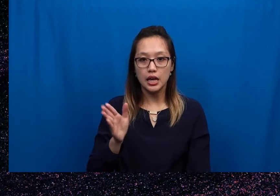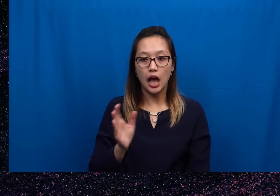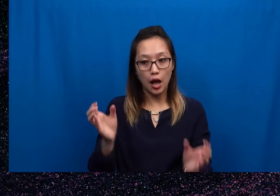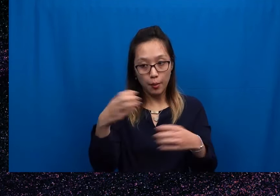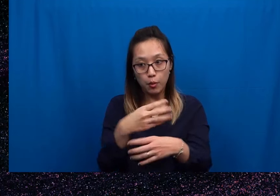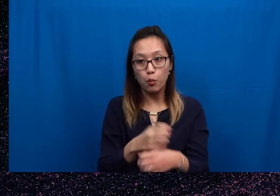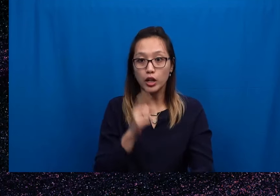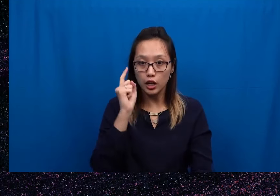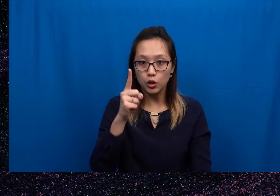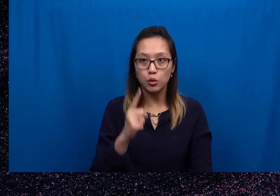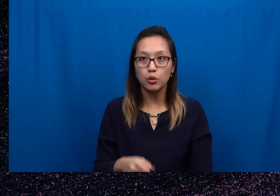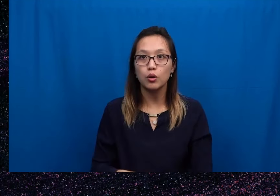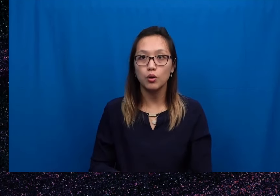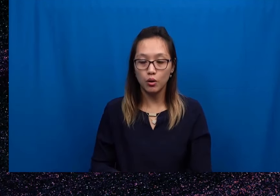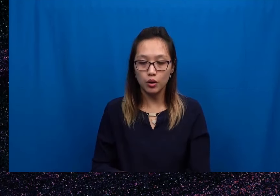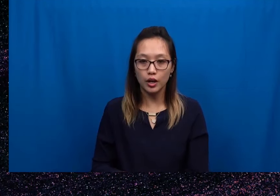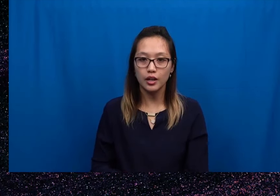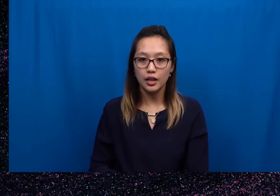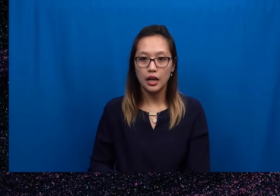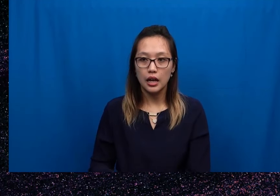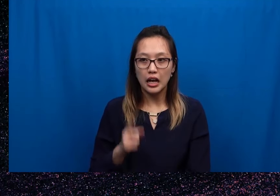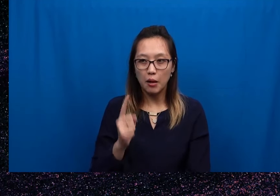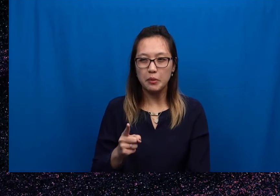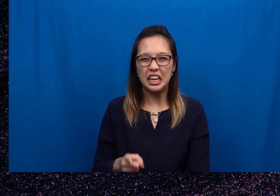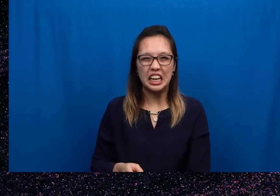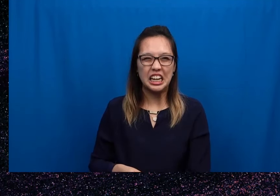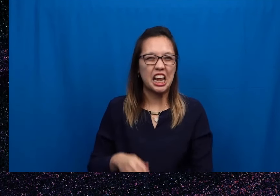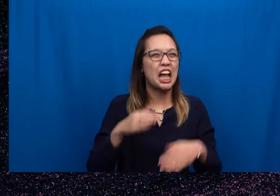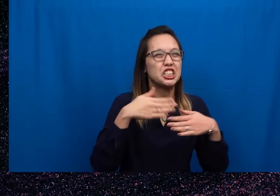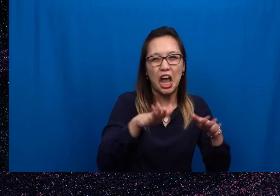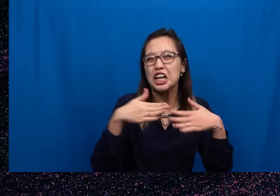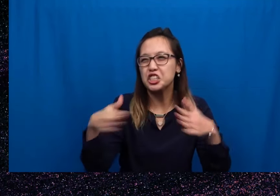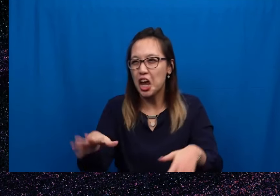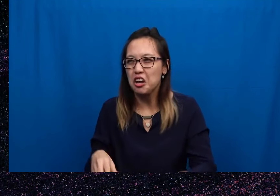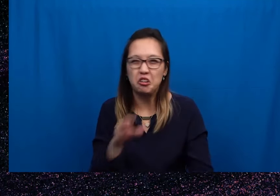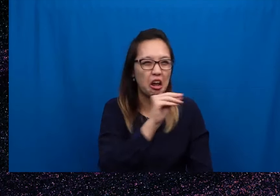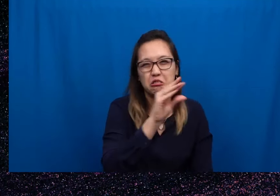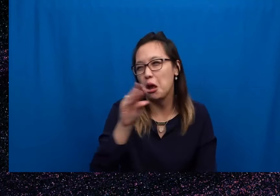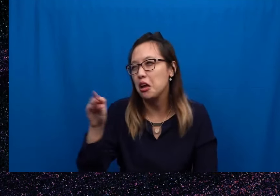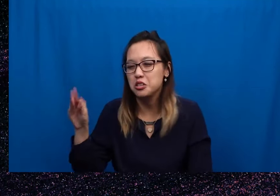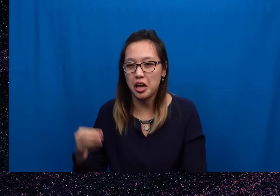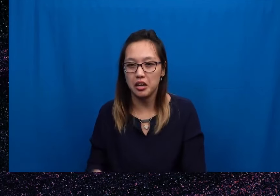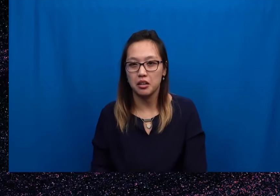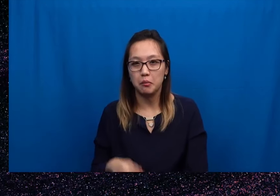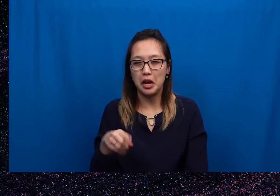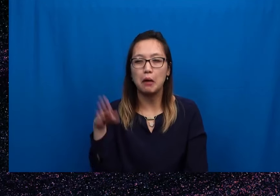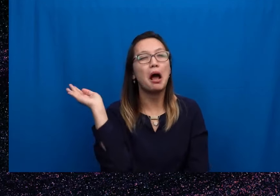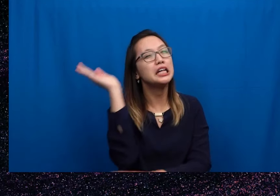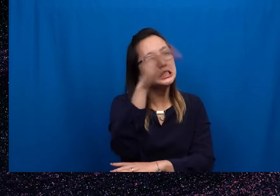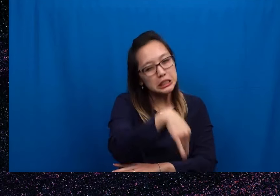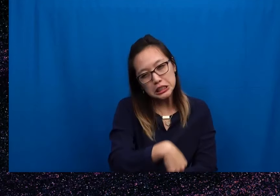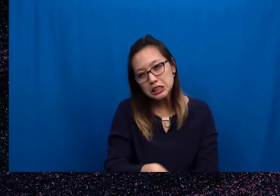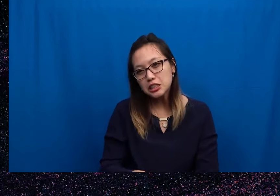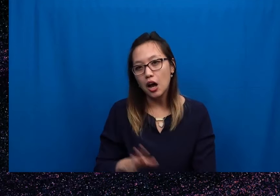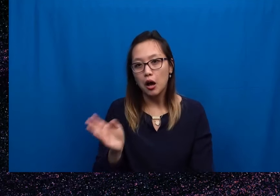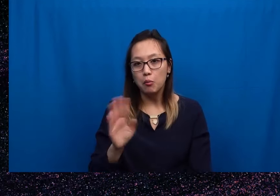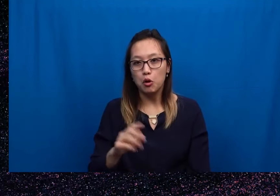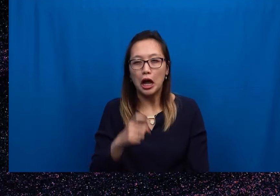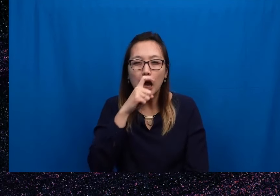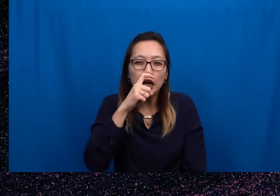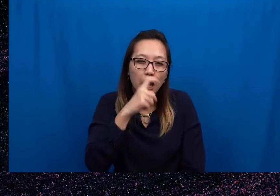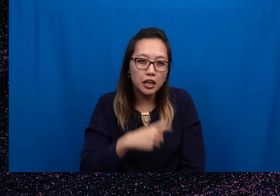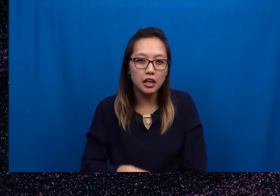maka kami dibully. Ya, orang itu pasti akan dibully. Dikatakan banci lah, bukan laki-laki